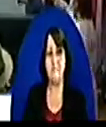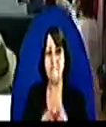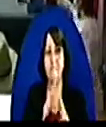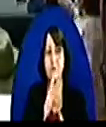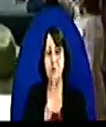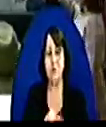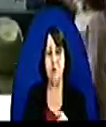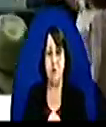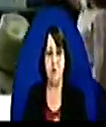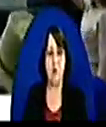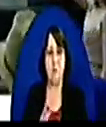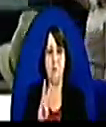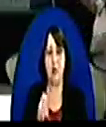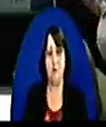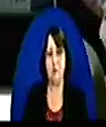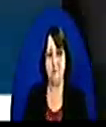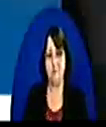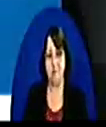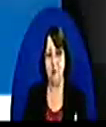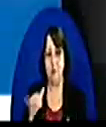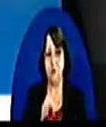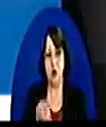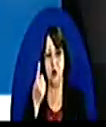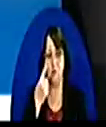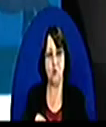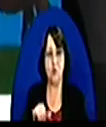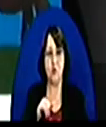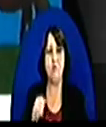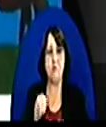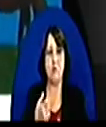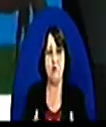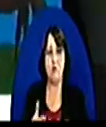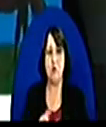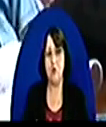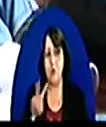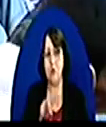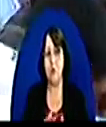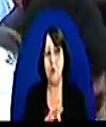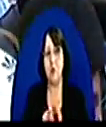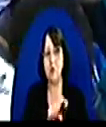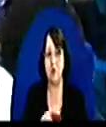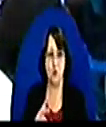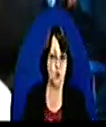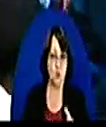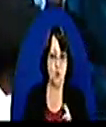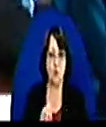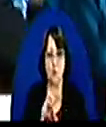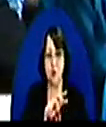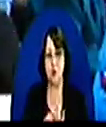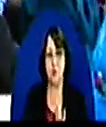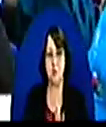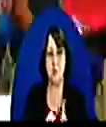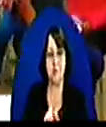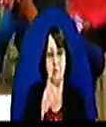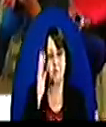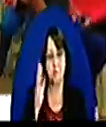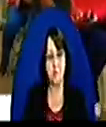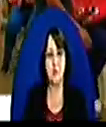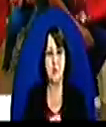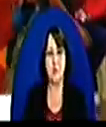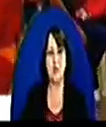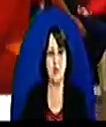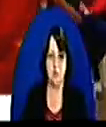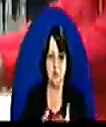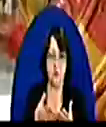Дундгов аймаг нь мал сүргийн тоогоор улстай олон жил тэргүүлжээ. Орон нутагт мах сүүний үйлдвэр барих мөрийн хөтөлбөрийн заалт бол иргэдийн дэмжлэг авч эхэлсэн